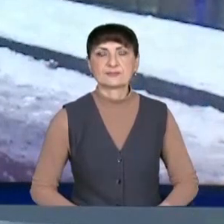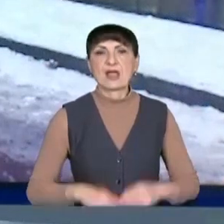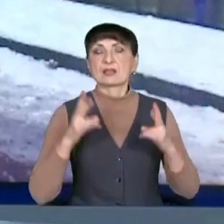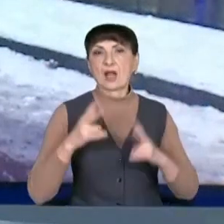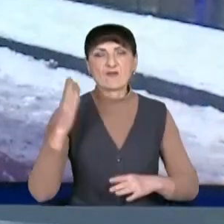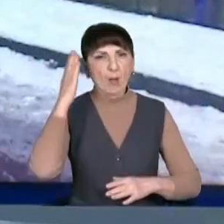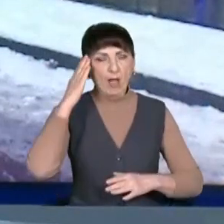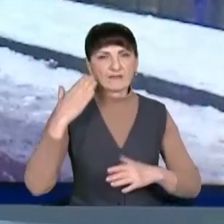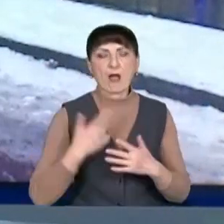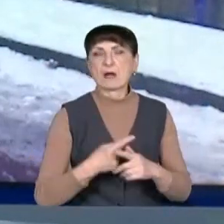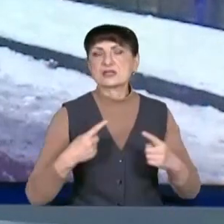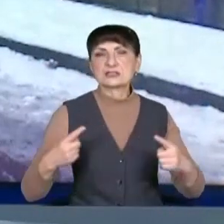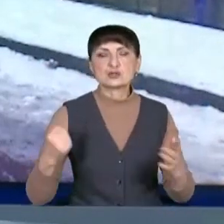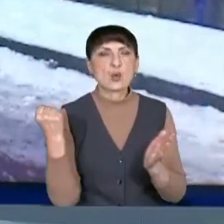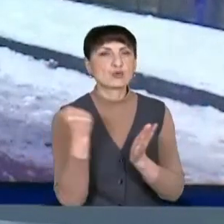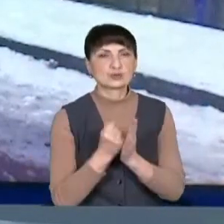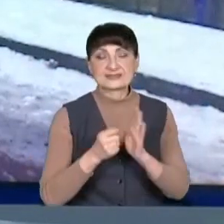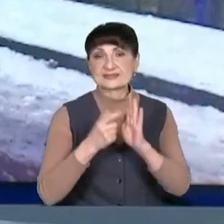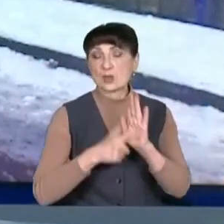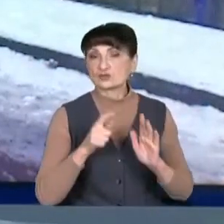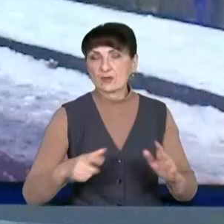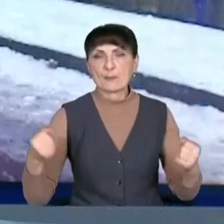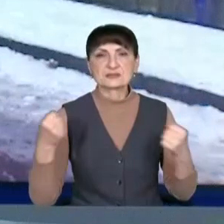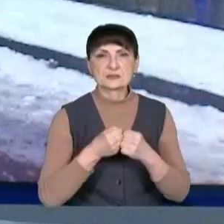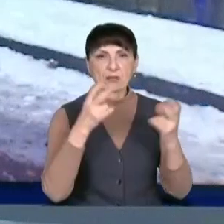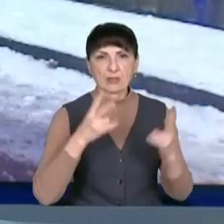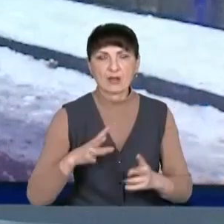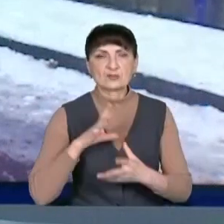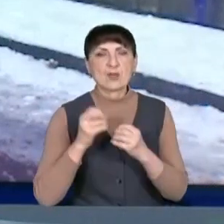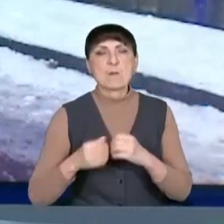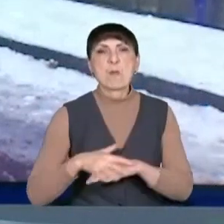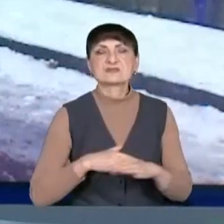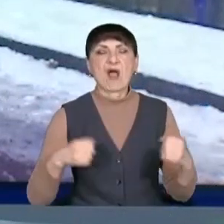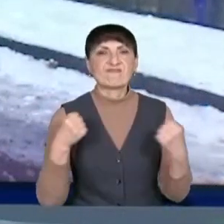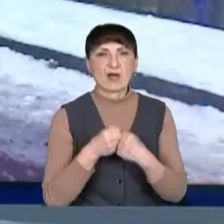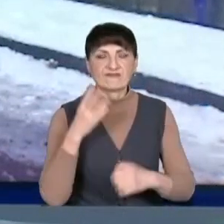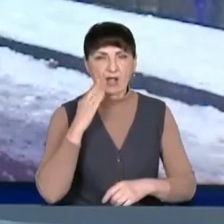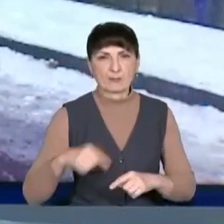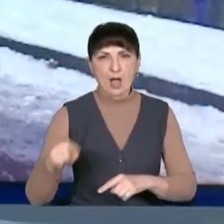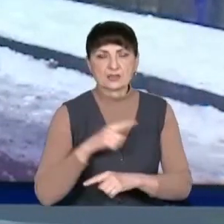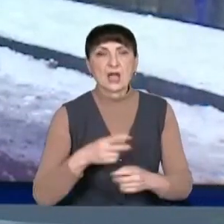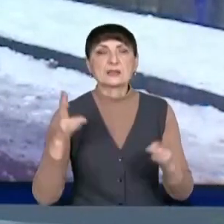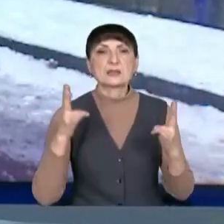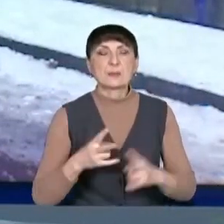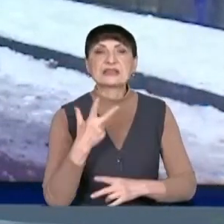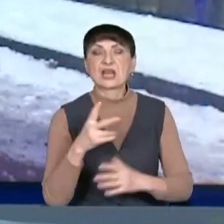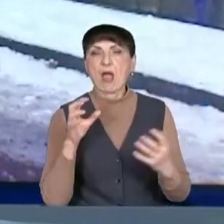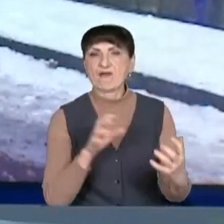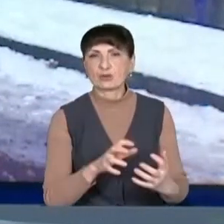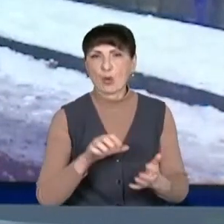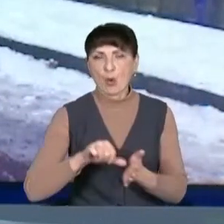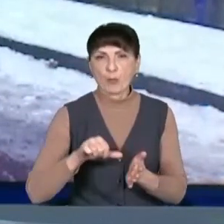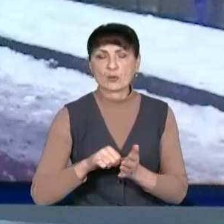травма головы и различные ушибы. 17 человек пострадали в результате массовой аварии в Алматы. ДТП с участием трех автобусов